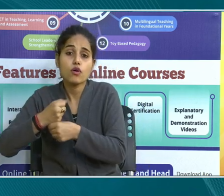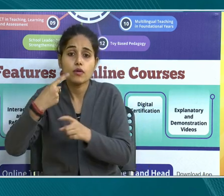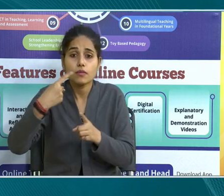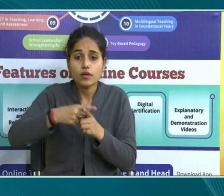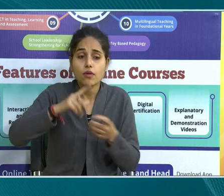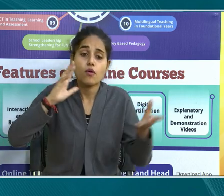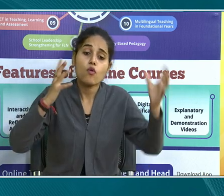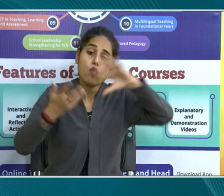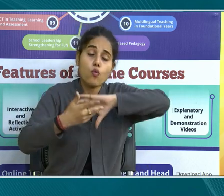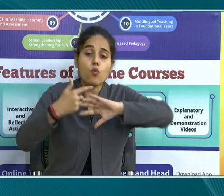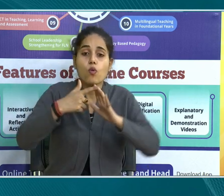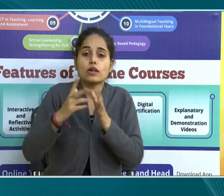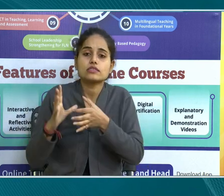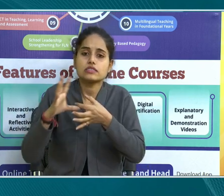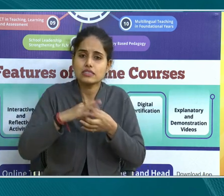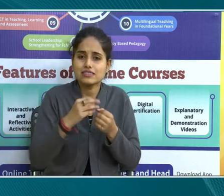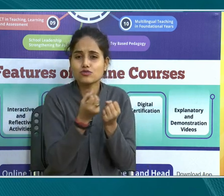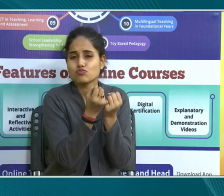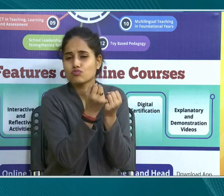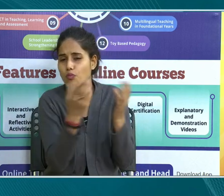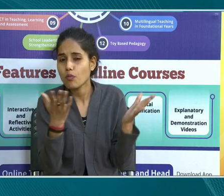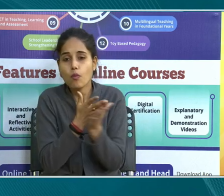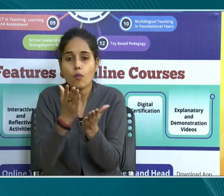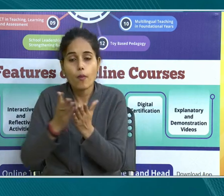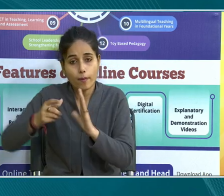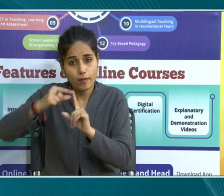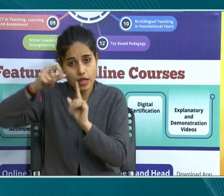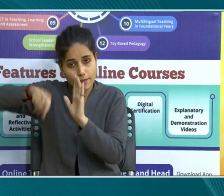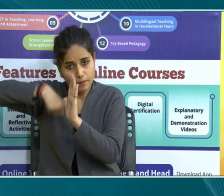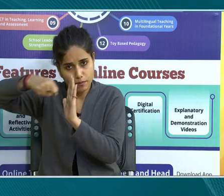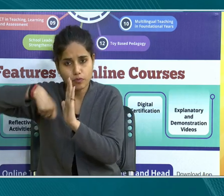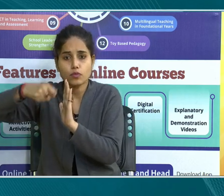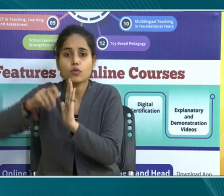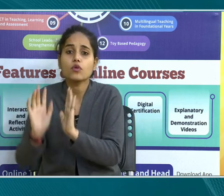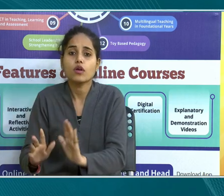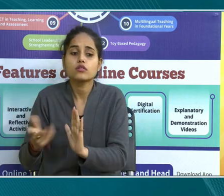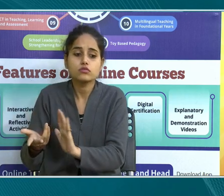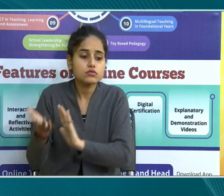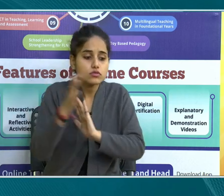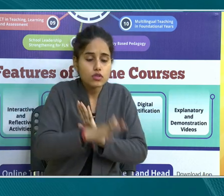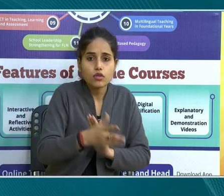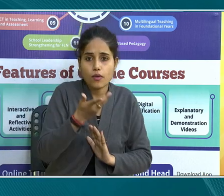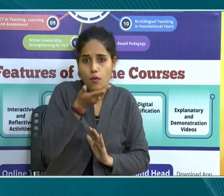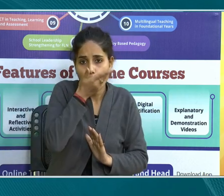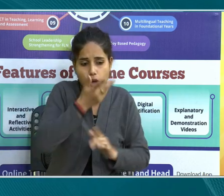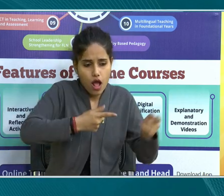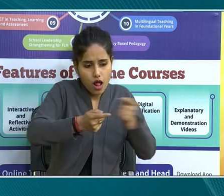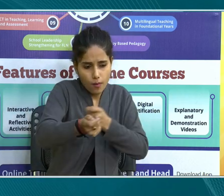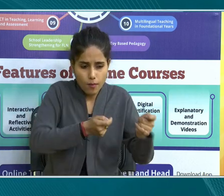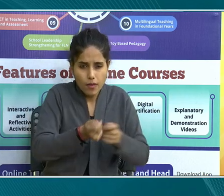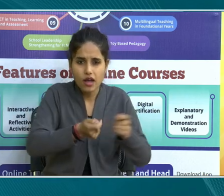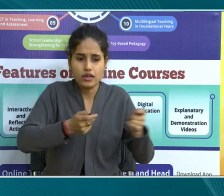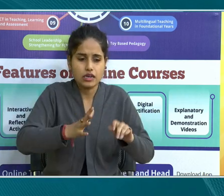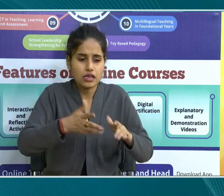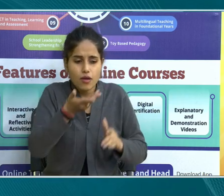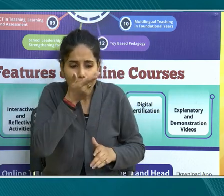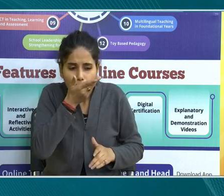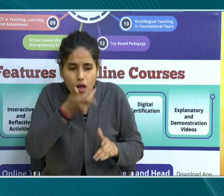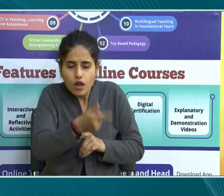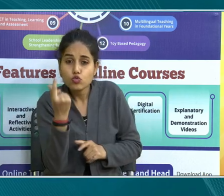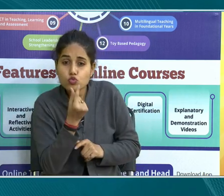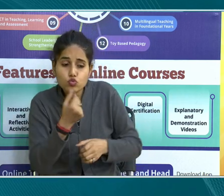व जिसके द्वारा वो पानी को हैंडल करते हैं मैनेज करते हैं और हमारे